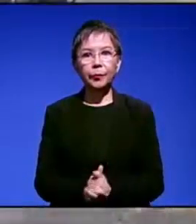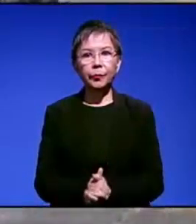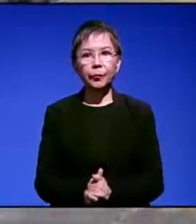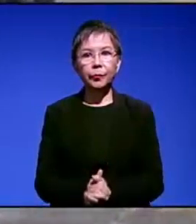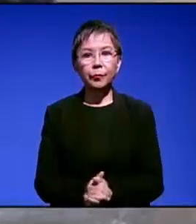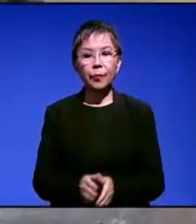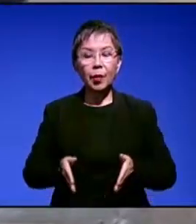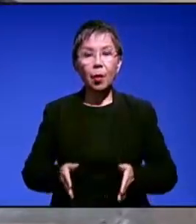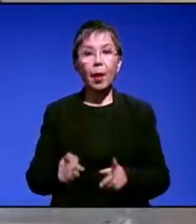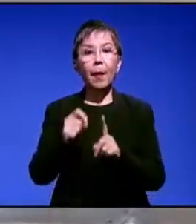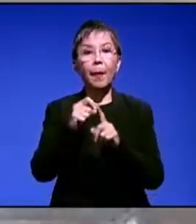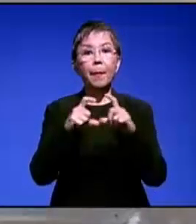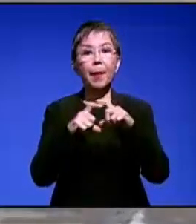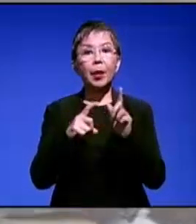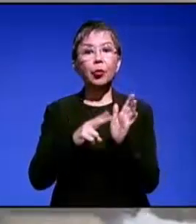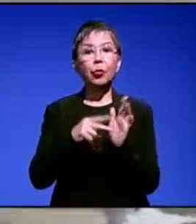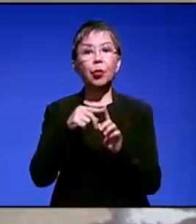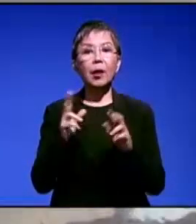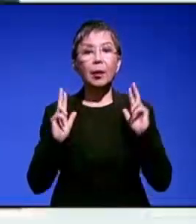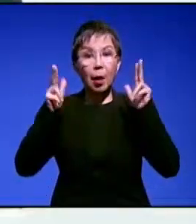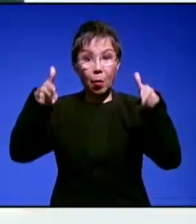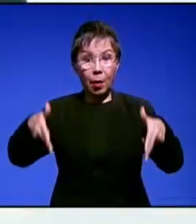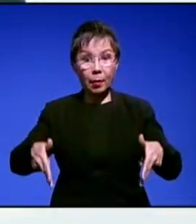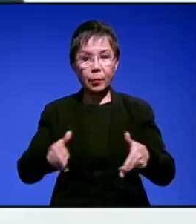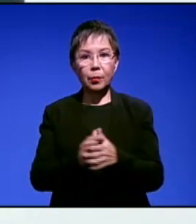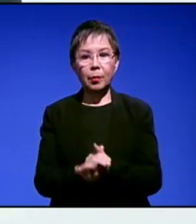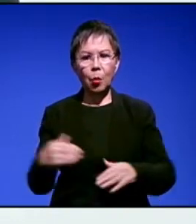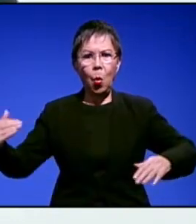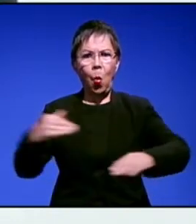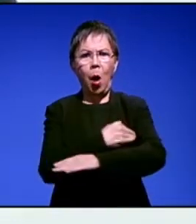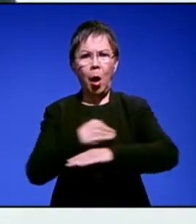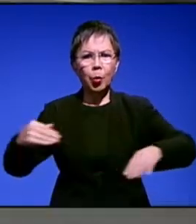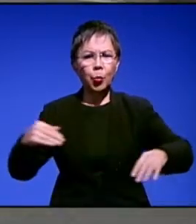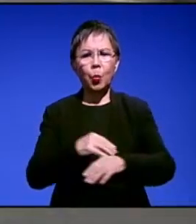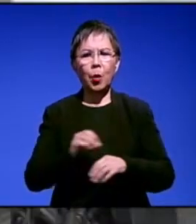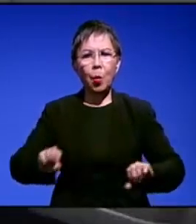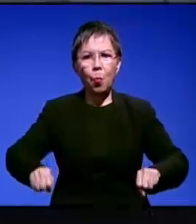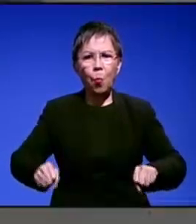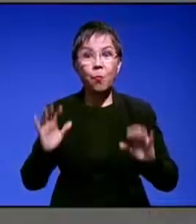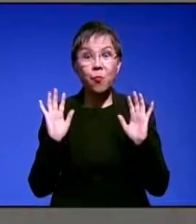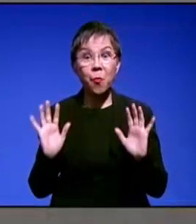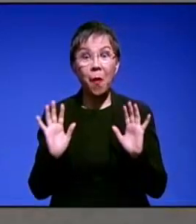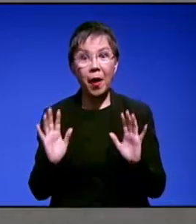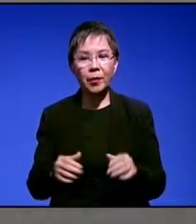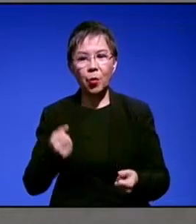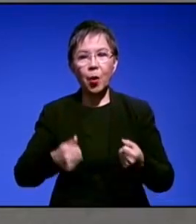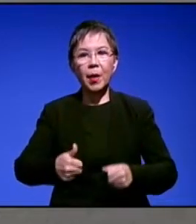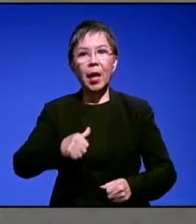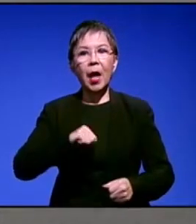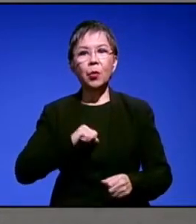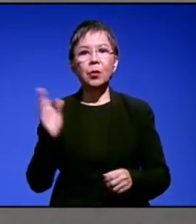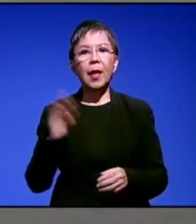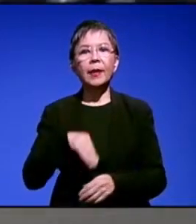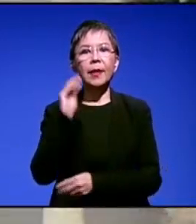Sementara di ruas Pantura Purwakarta Karawang, lalu lintas terpantau ramai oleh pemudik yang berkendara sepeda motor. Warga mengaku berangkat